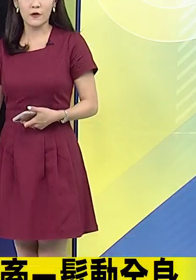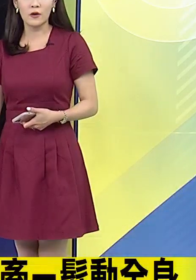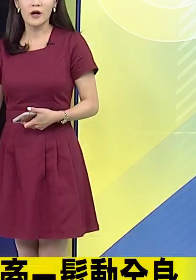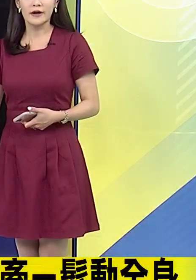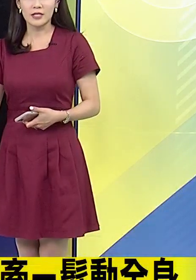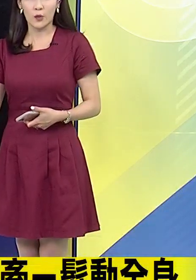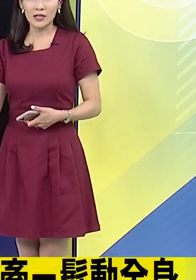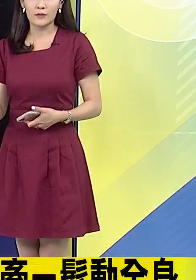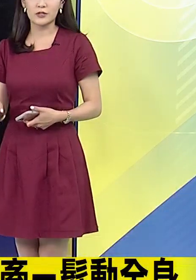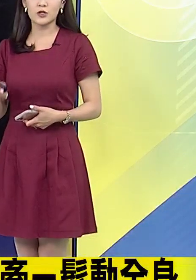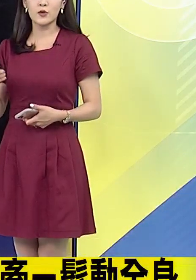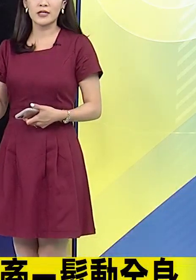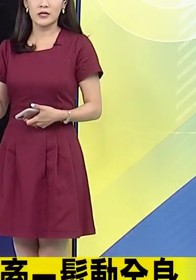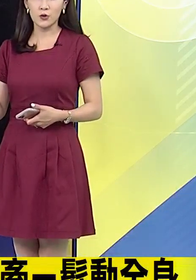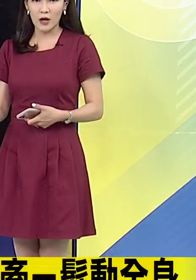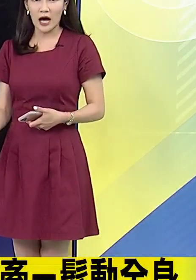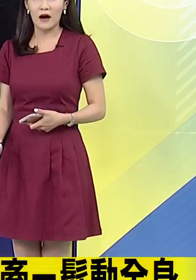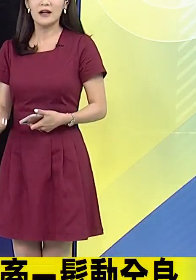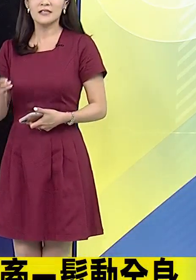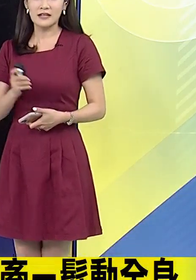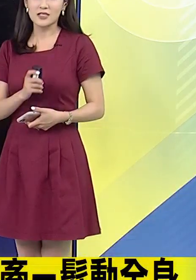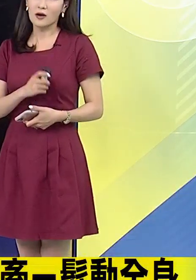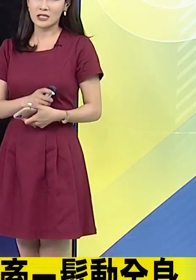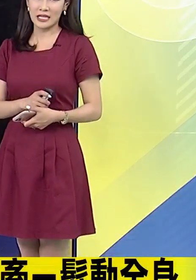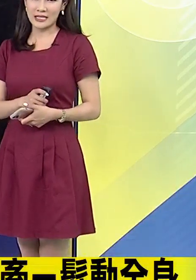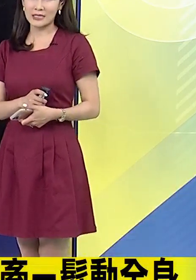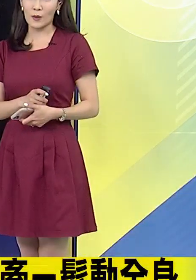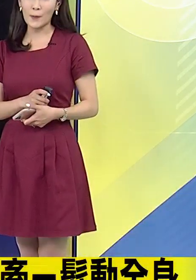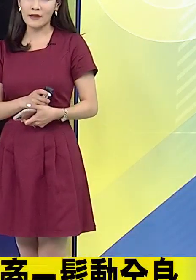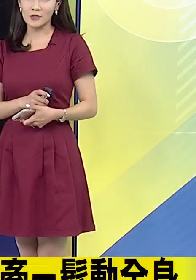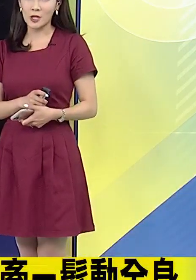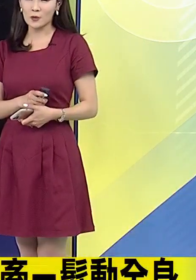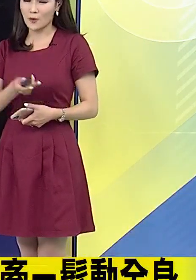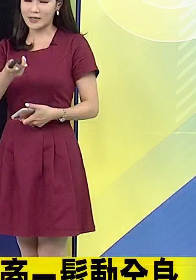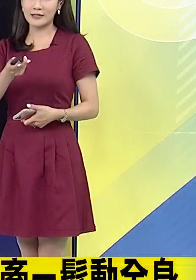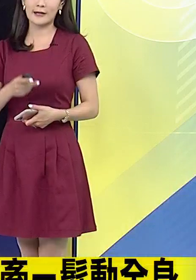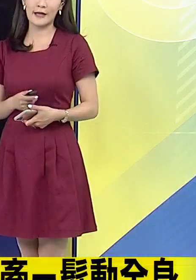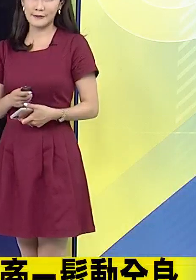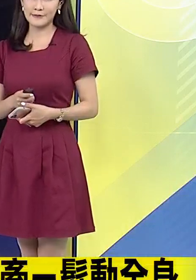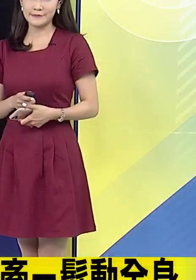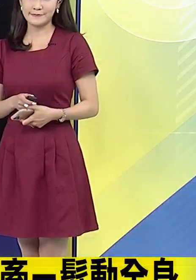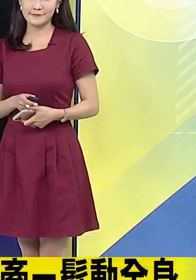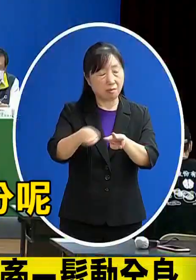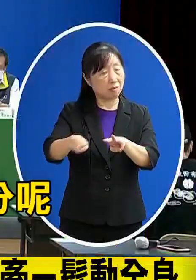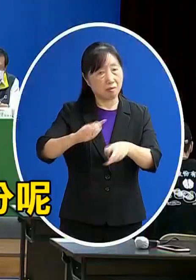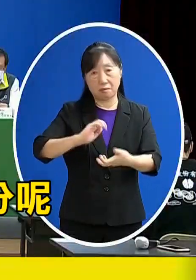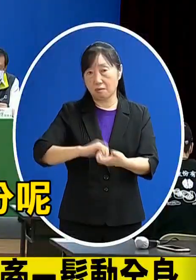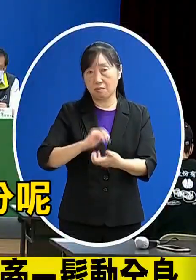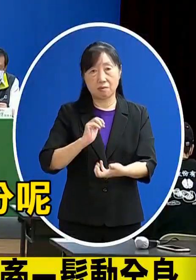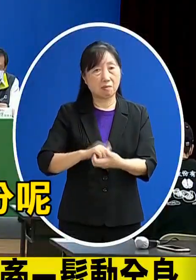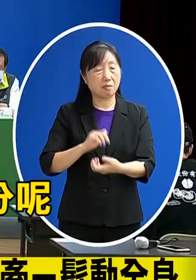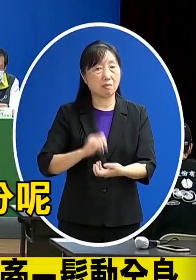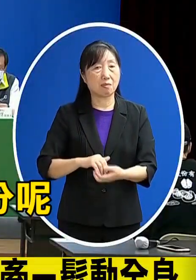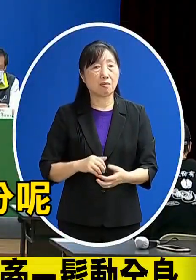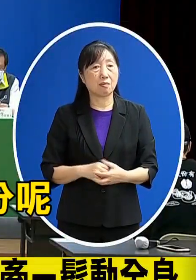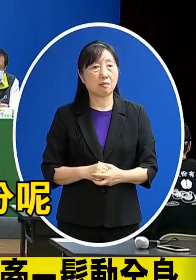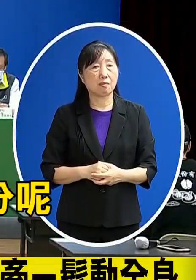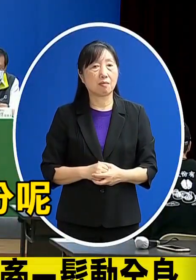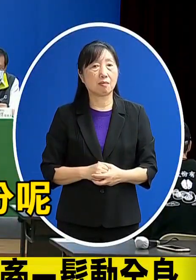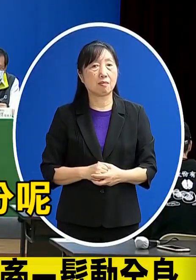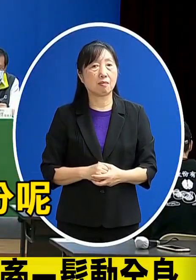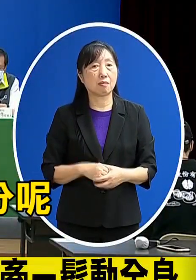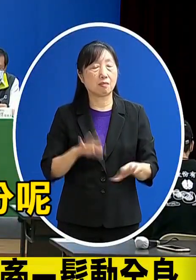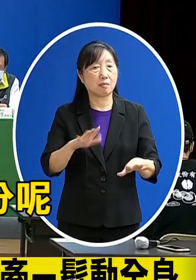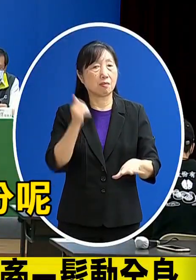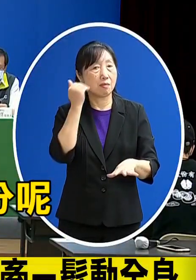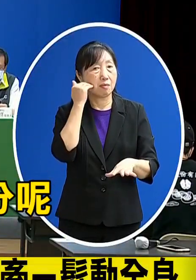以封，而且规定不是越严越好，但到底该怎么办呢？我们来听听看。 请问提早进入第